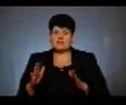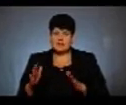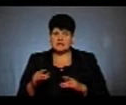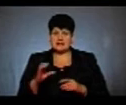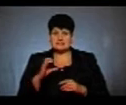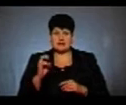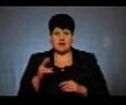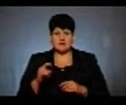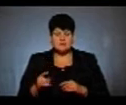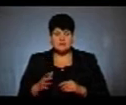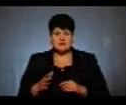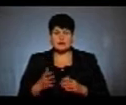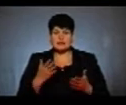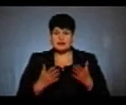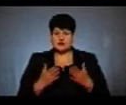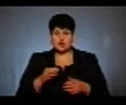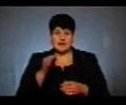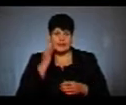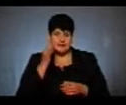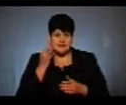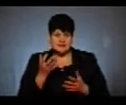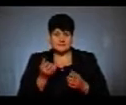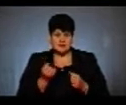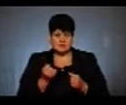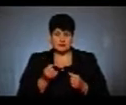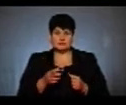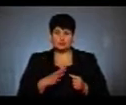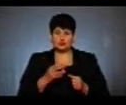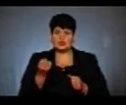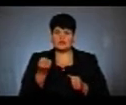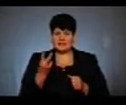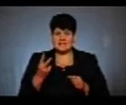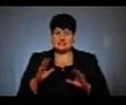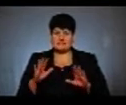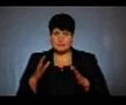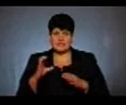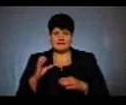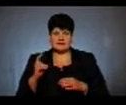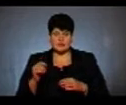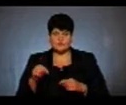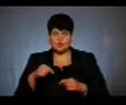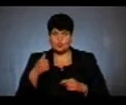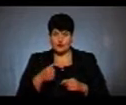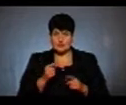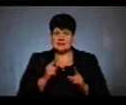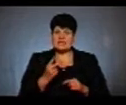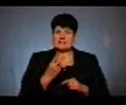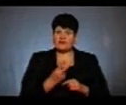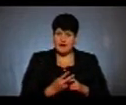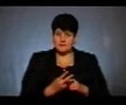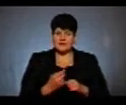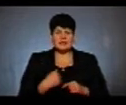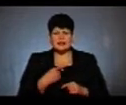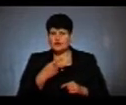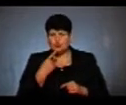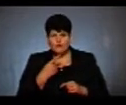сказу. Значить, якщо по лисицях брати, було 12 випадків сказу лисиць, цього року тільки 2. Я не кажу, що це